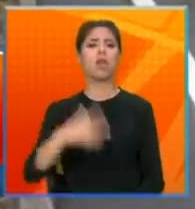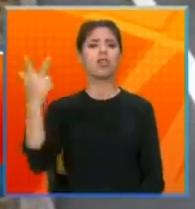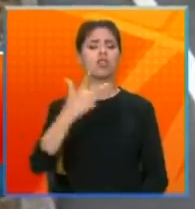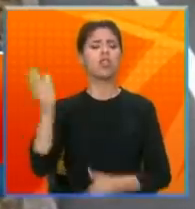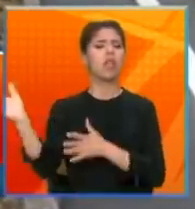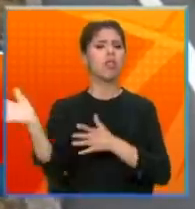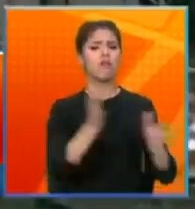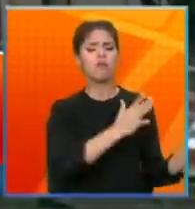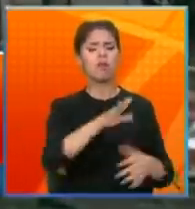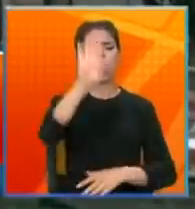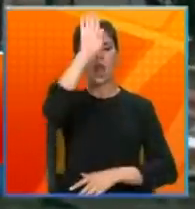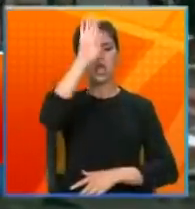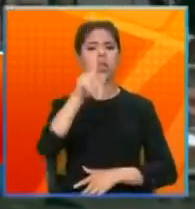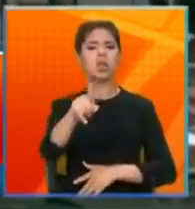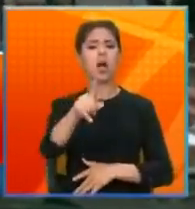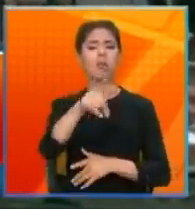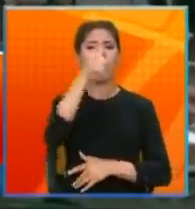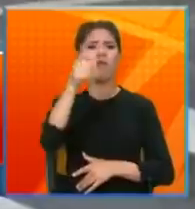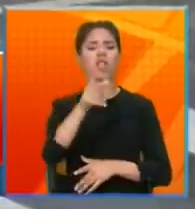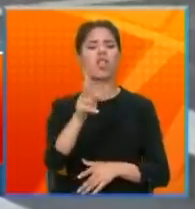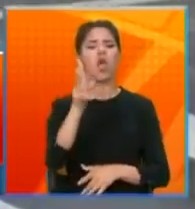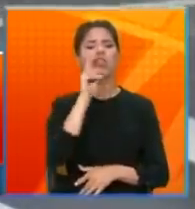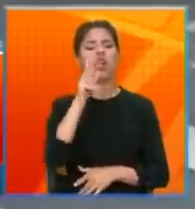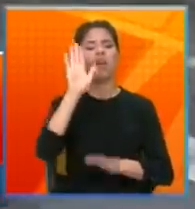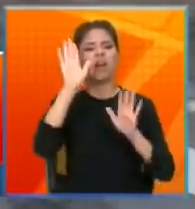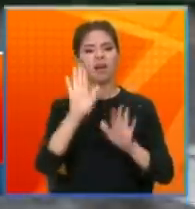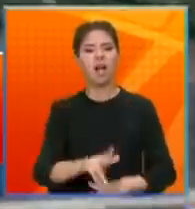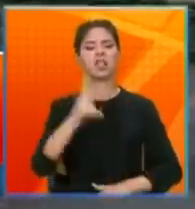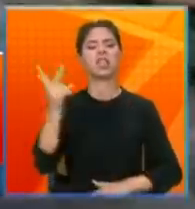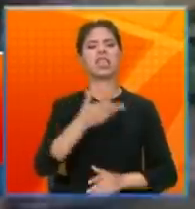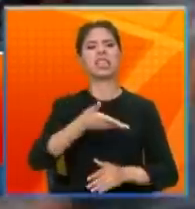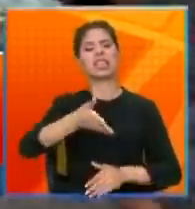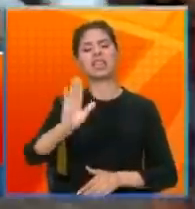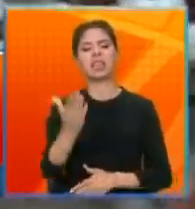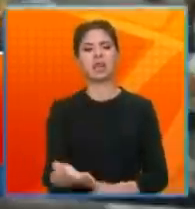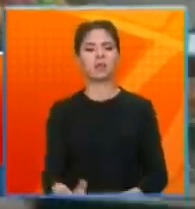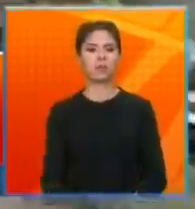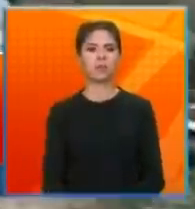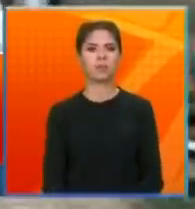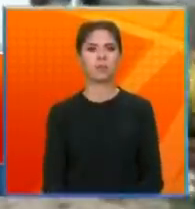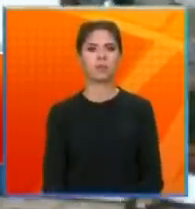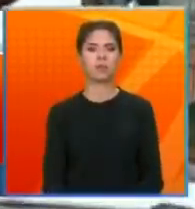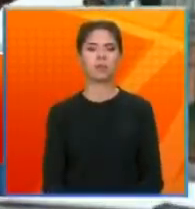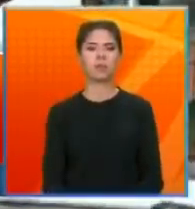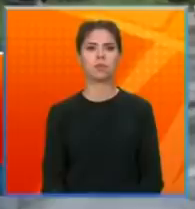Şiddetli fırtına mega kenti ardında bu görüntüleri bırakarak geldiği hızla terk etti.